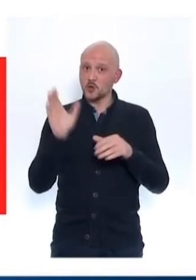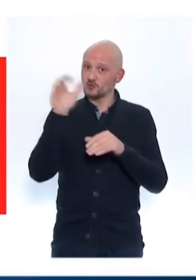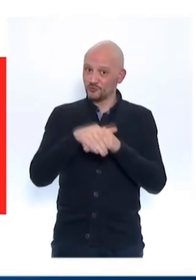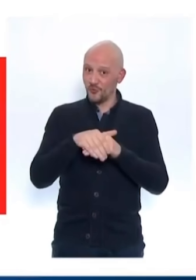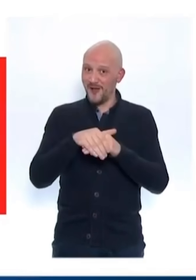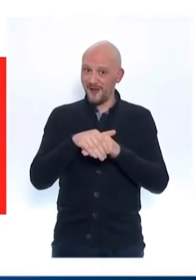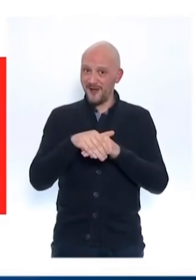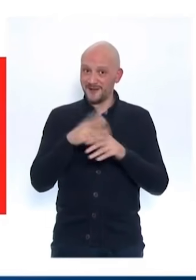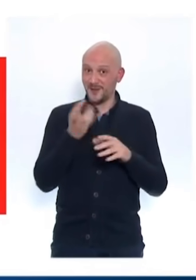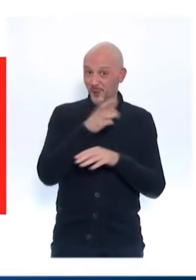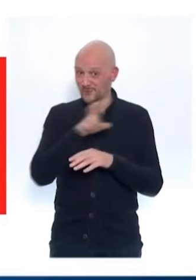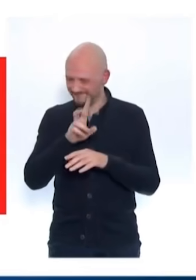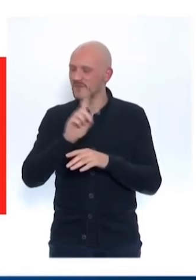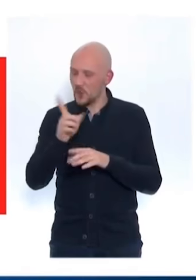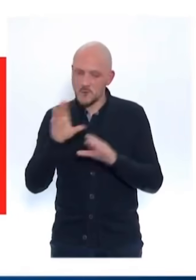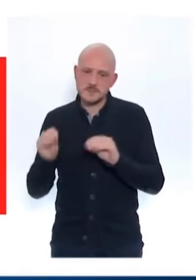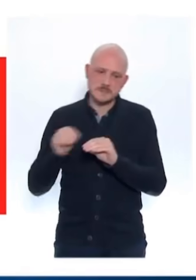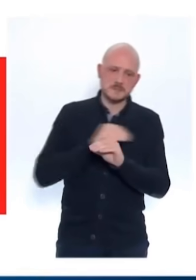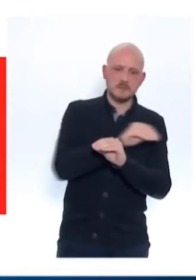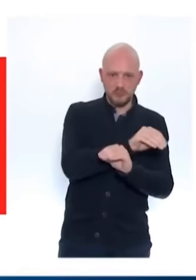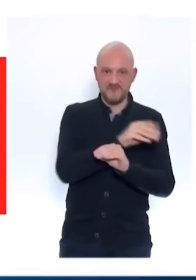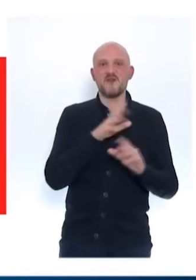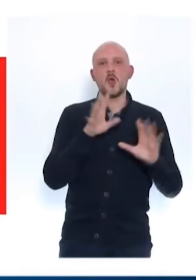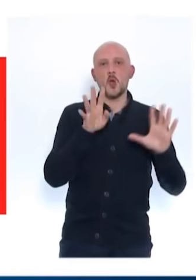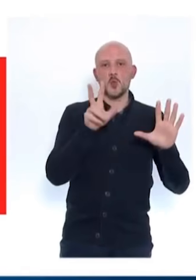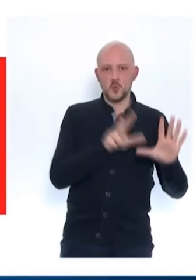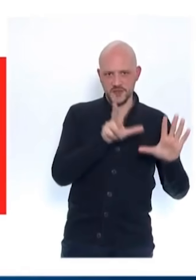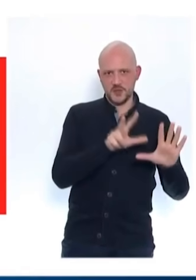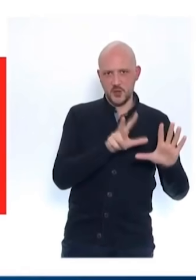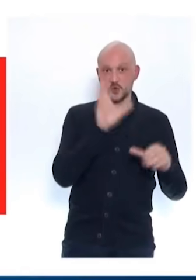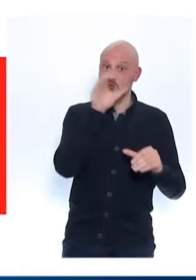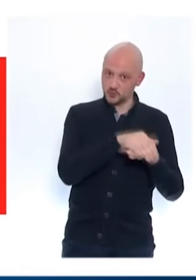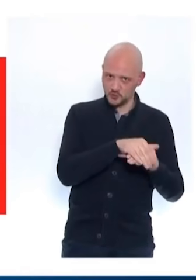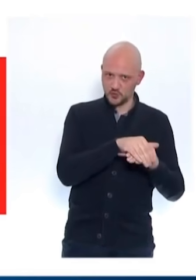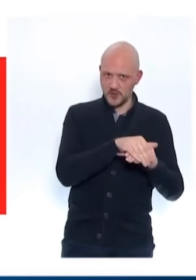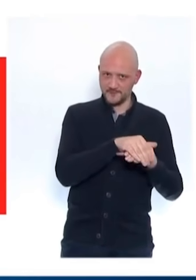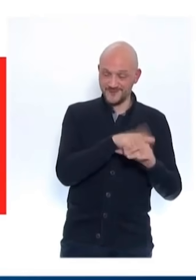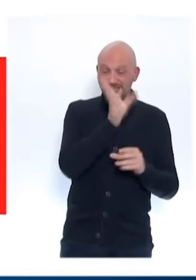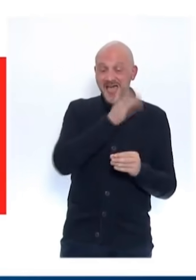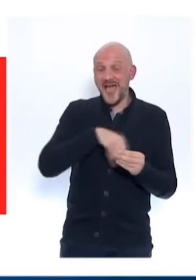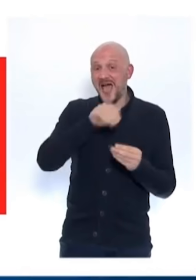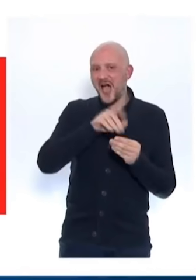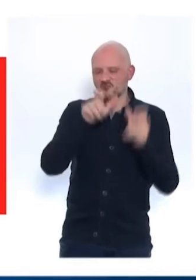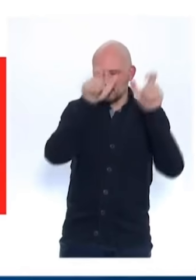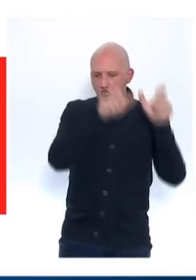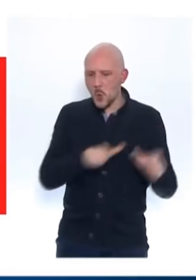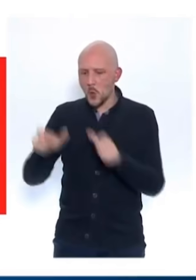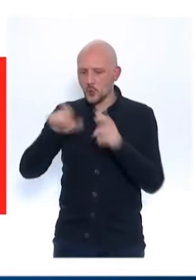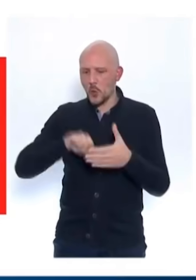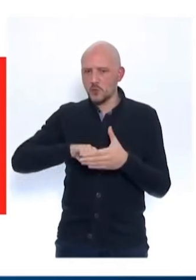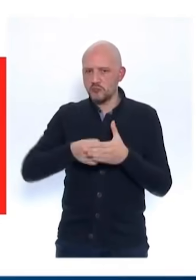d'autre part il sera strictement contrôlé avec des possibilités de dérogations limitées